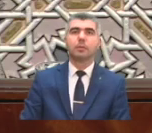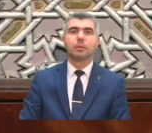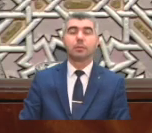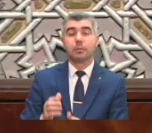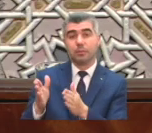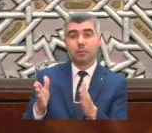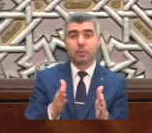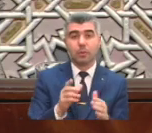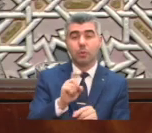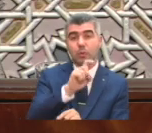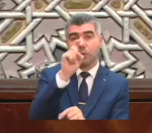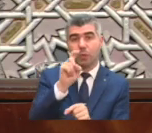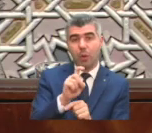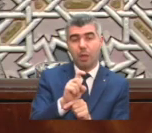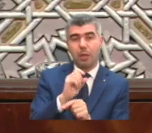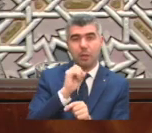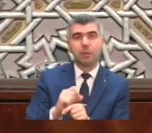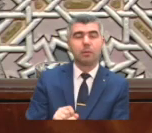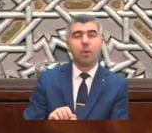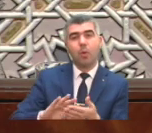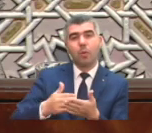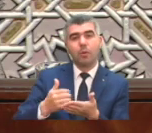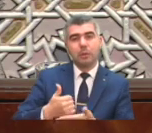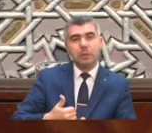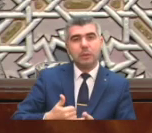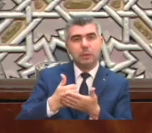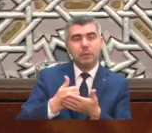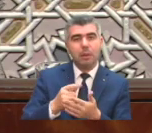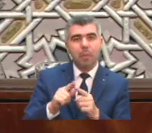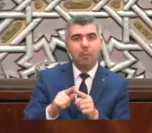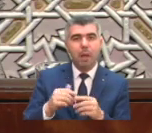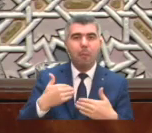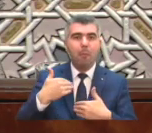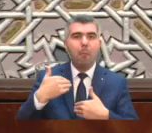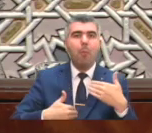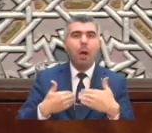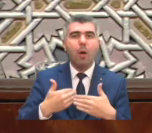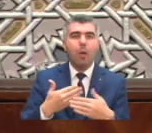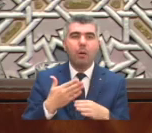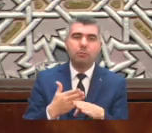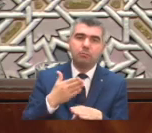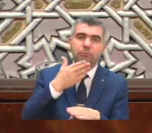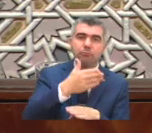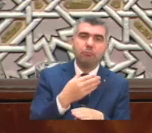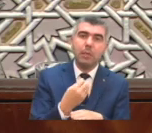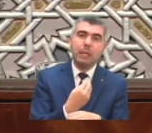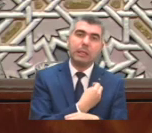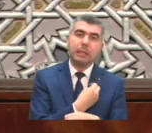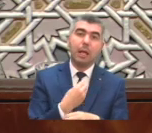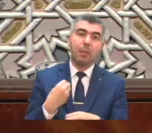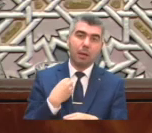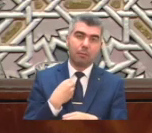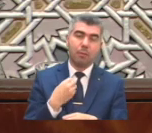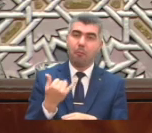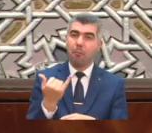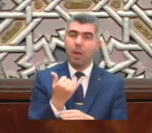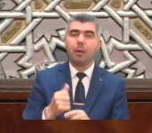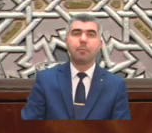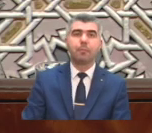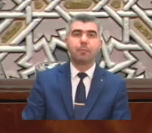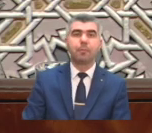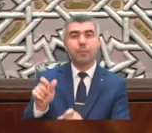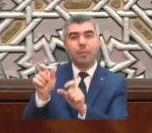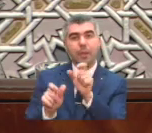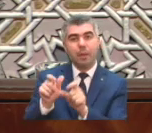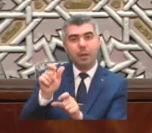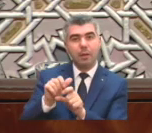حول مساهمة الوزارة في تسيير أو تيسير ولوج الأشخاص في وضعية إعاقة للخدمات الصحية للسيدات والسادة النواب المحترمين